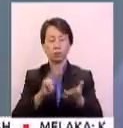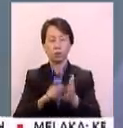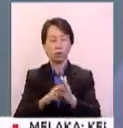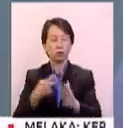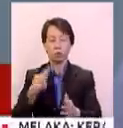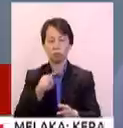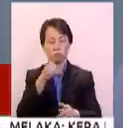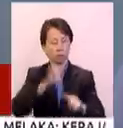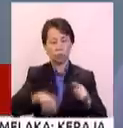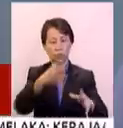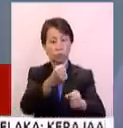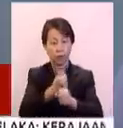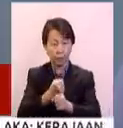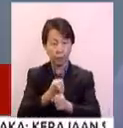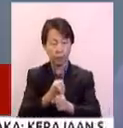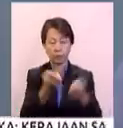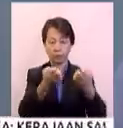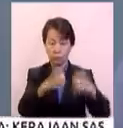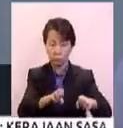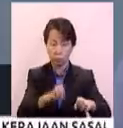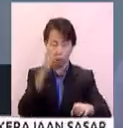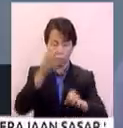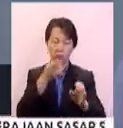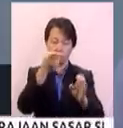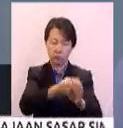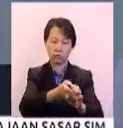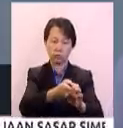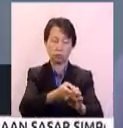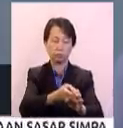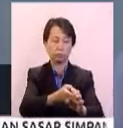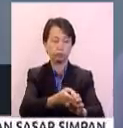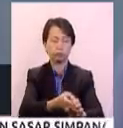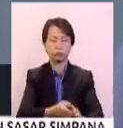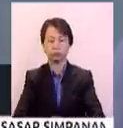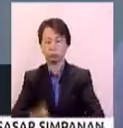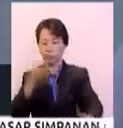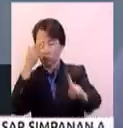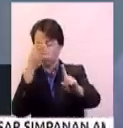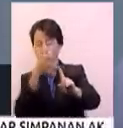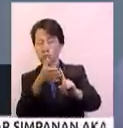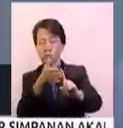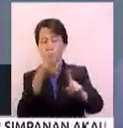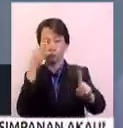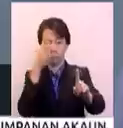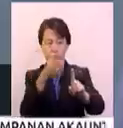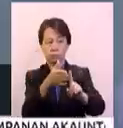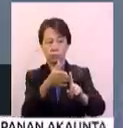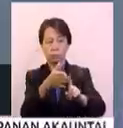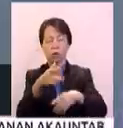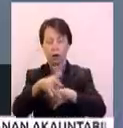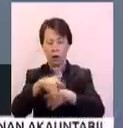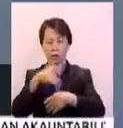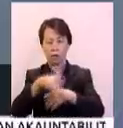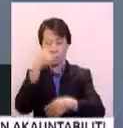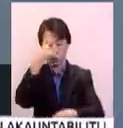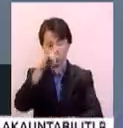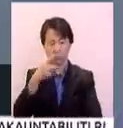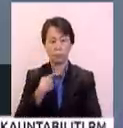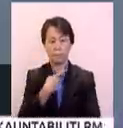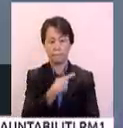pinggan emas melalui acara-acara yang kita akan sertai. Sasaran masih terlalu awal untuk